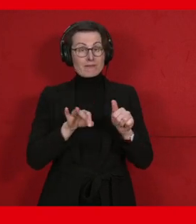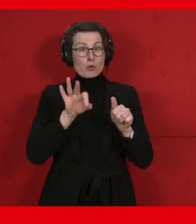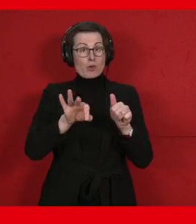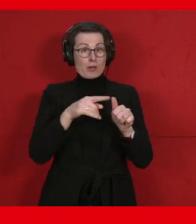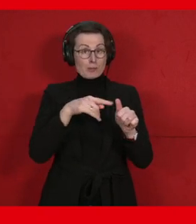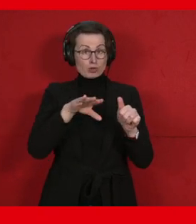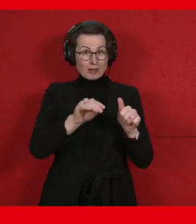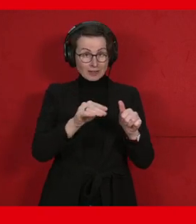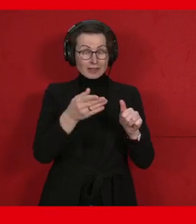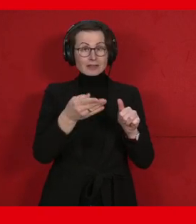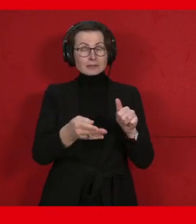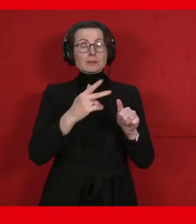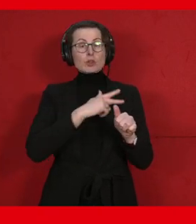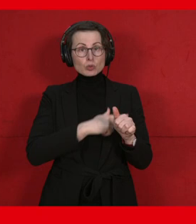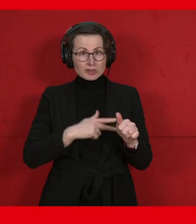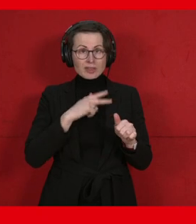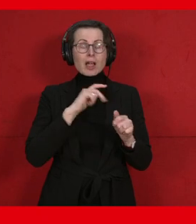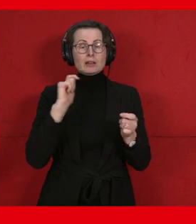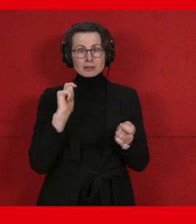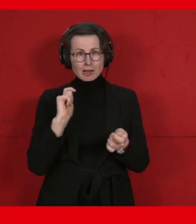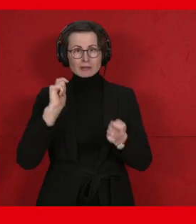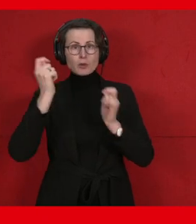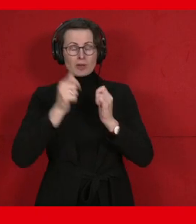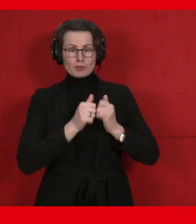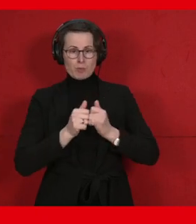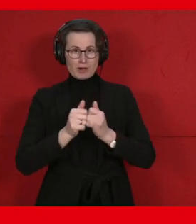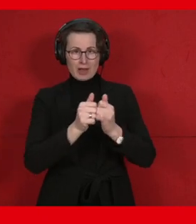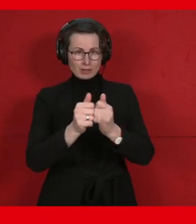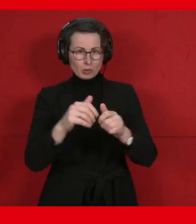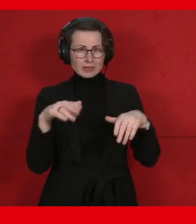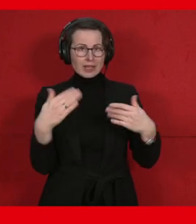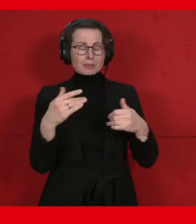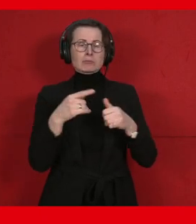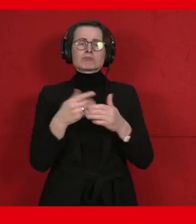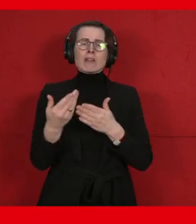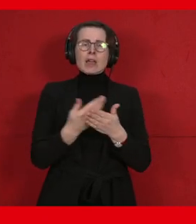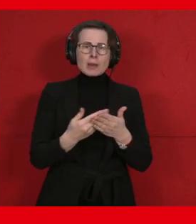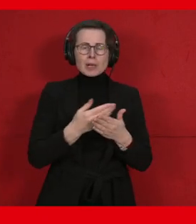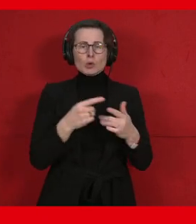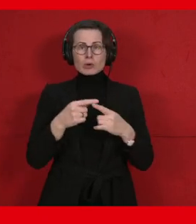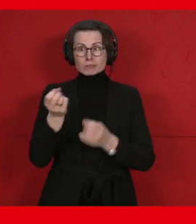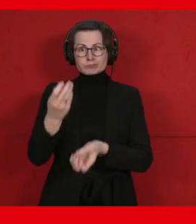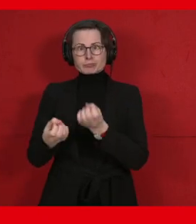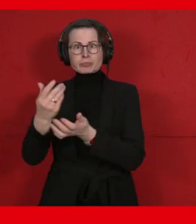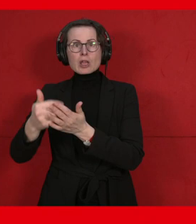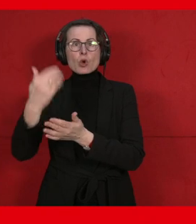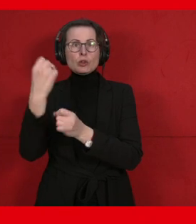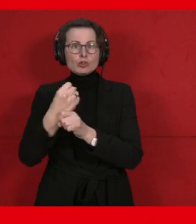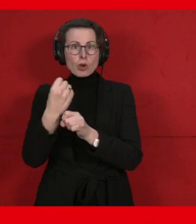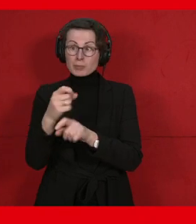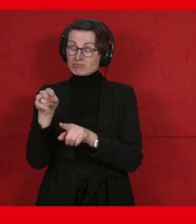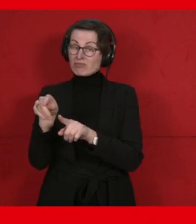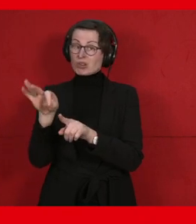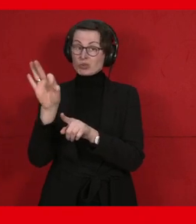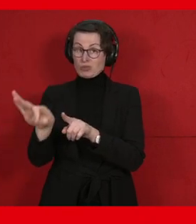dass eben eine soziale und Transformationsbegleitung stattfindet, durch Weiterbildung, durch neue Jobs, die entstehen, die übrigens dann auch gerne gut